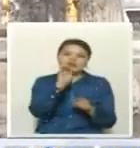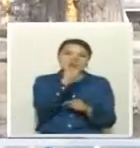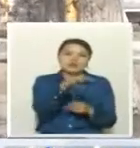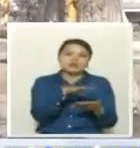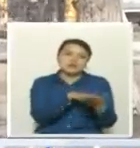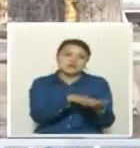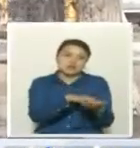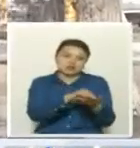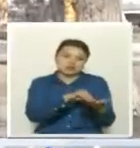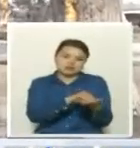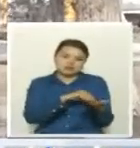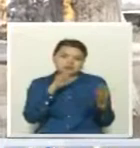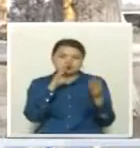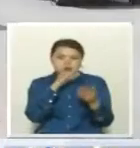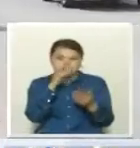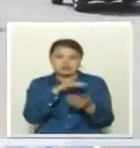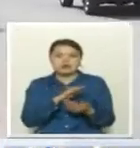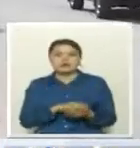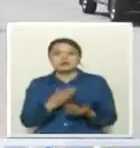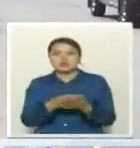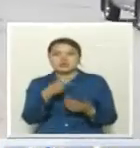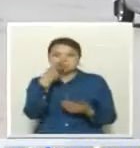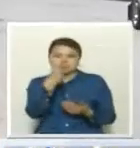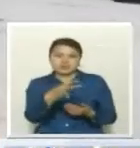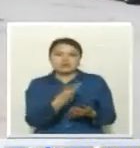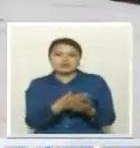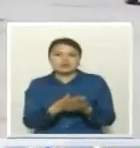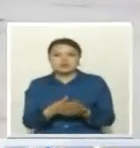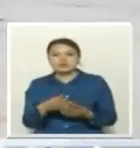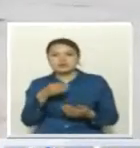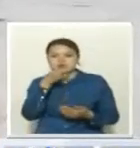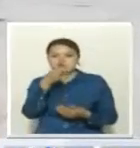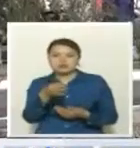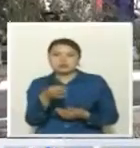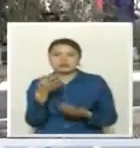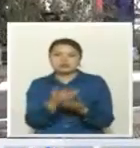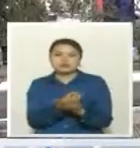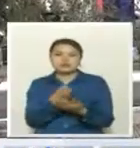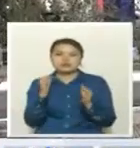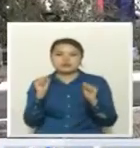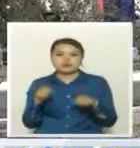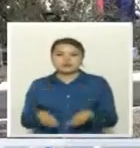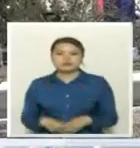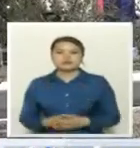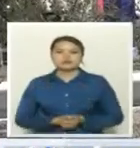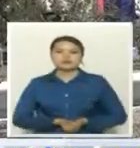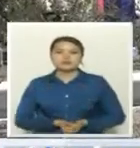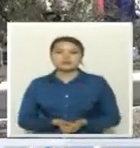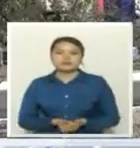болады. Ондағы қызметкерлер кез келген мәселені қарап, шешіп беруге жауапты дейді мамандар. Ажнат Қазиева, Қаршыға Байтөреев, жаңалықтар.